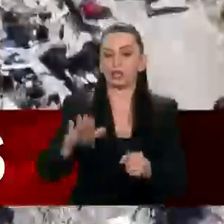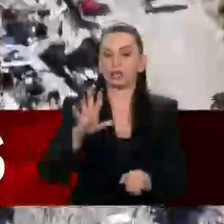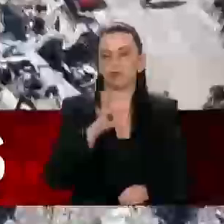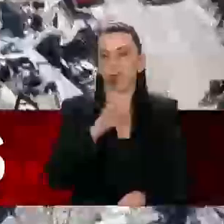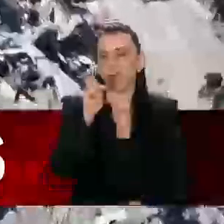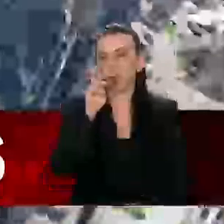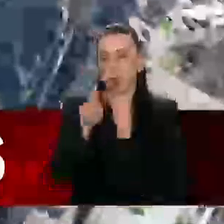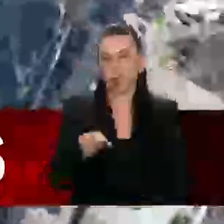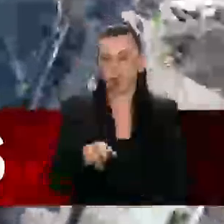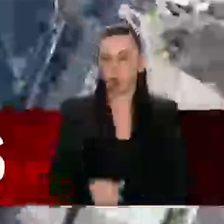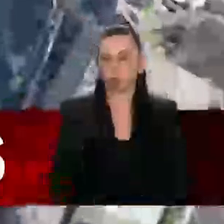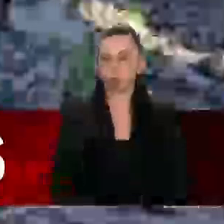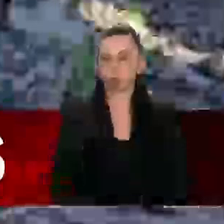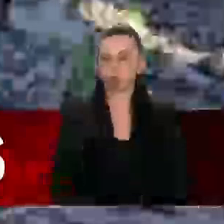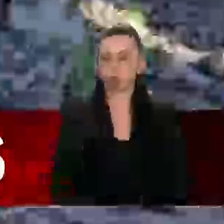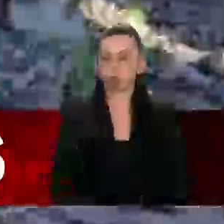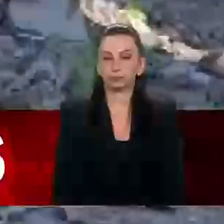ben.